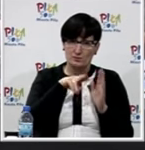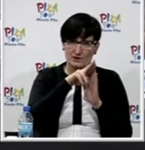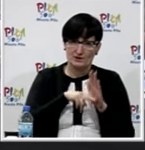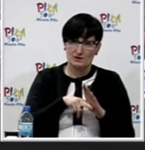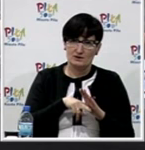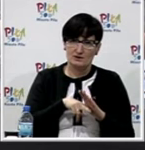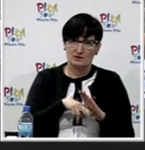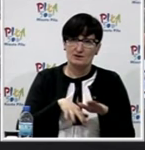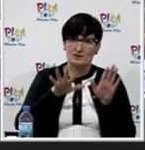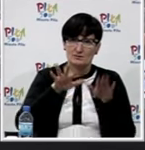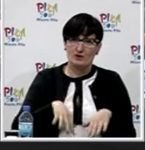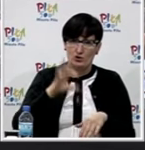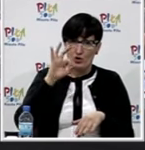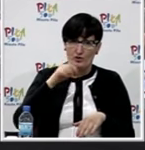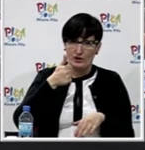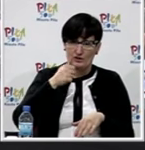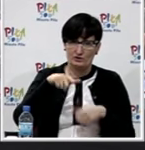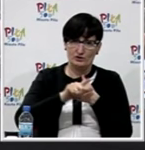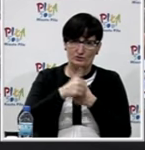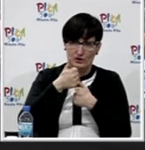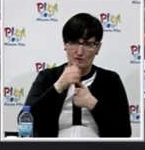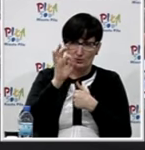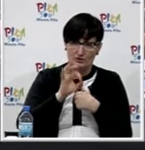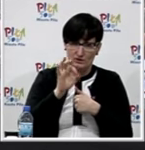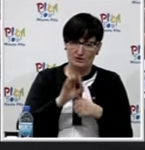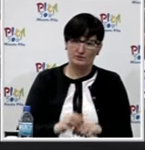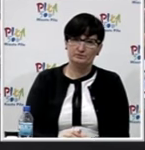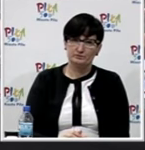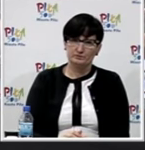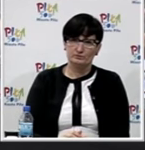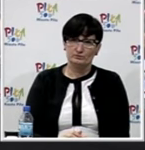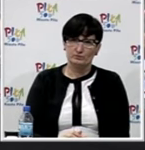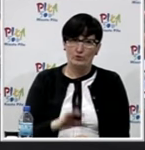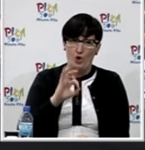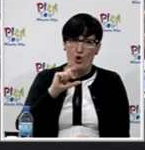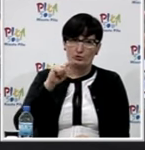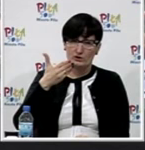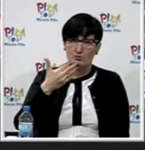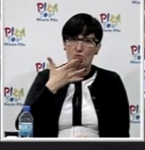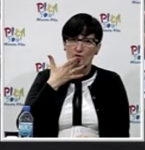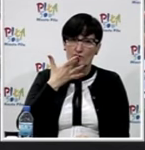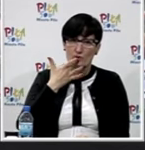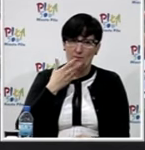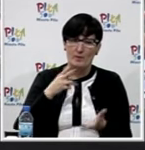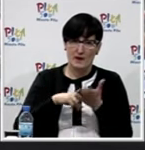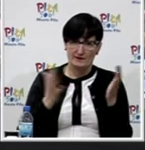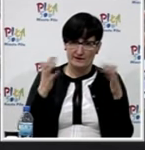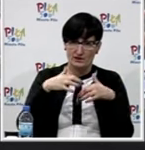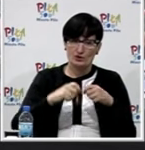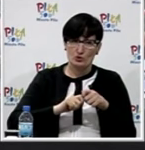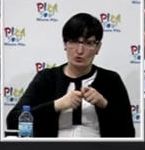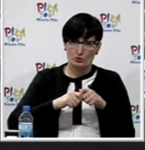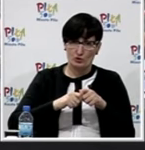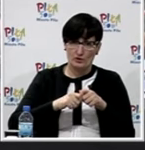o 1,81% do wartości 36,20, o czym mówiłam na sesji grudniowej przy